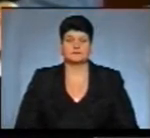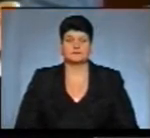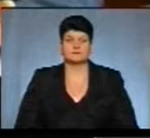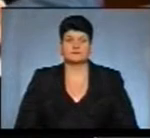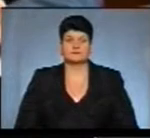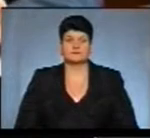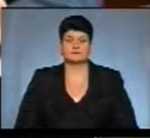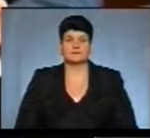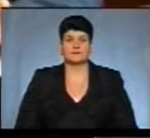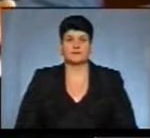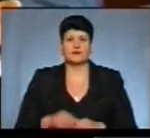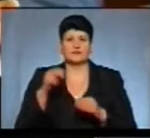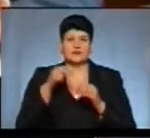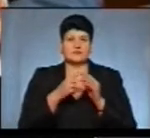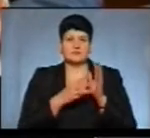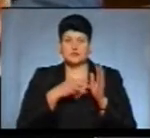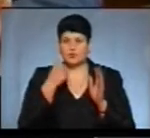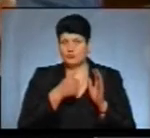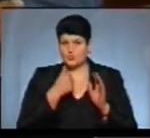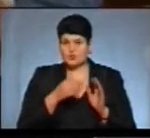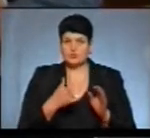Ну, в минулому році, 18-му, було у нас